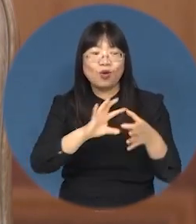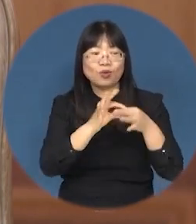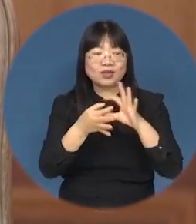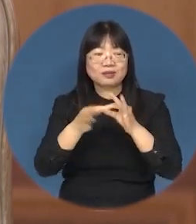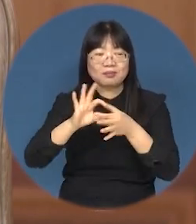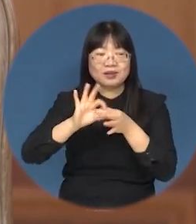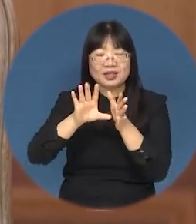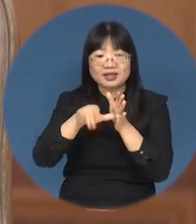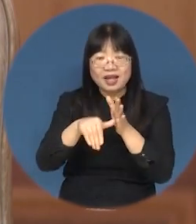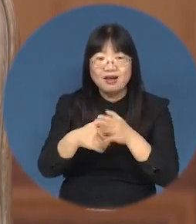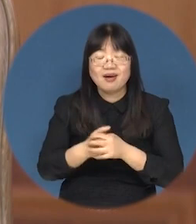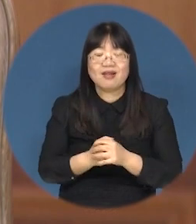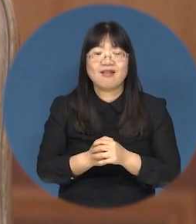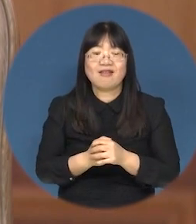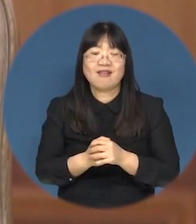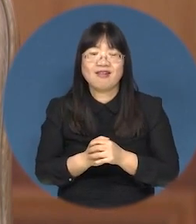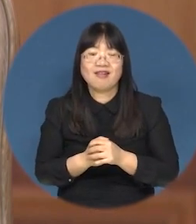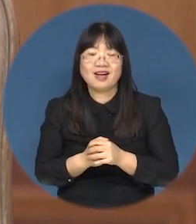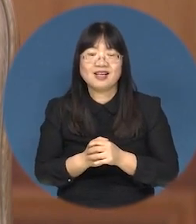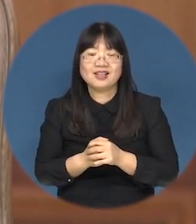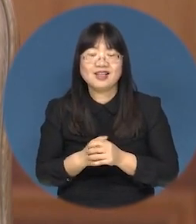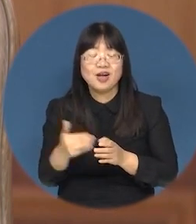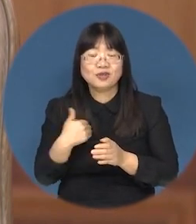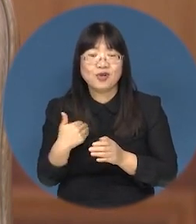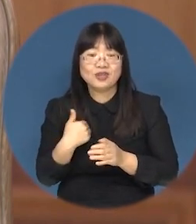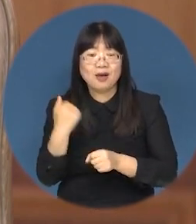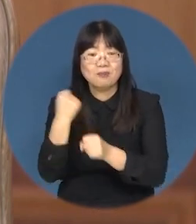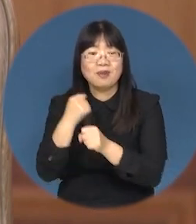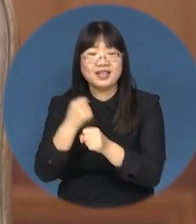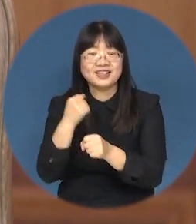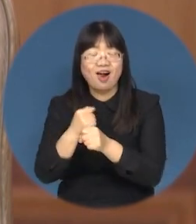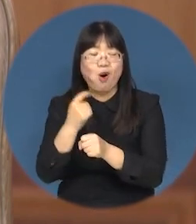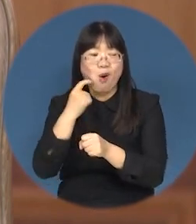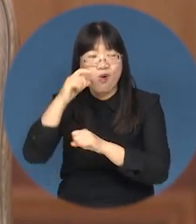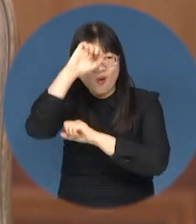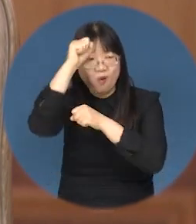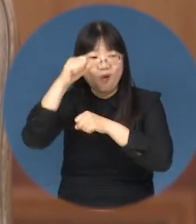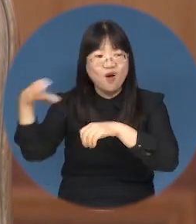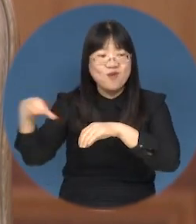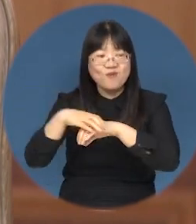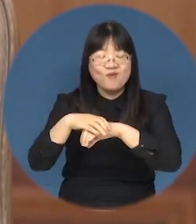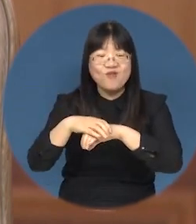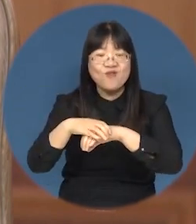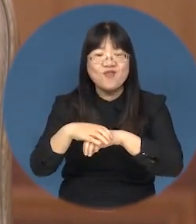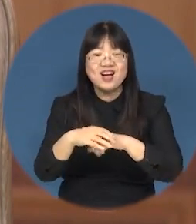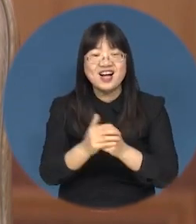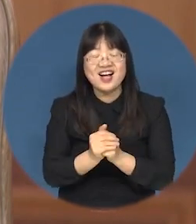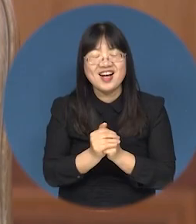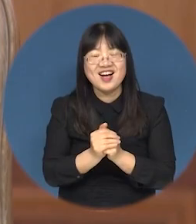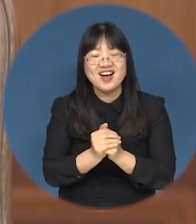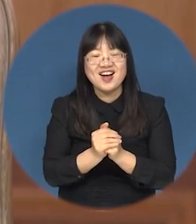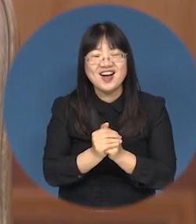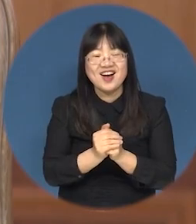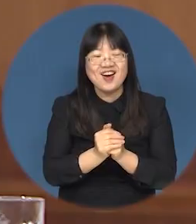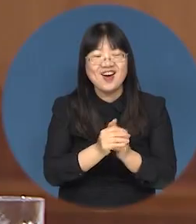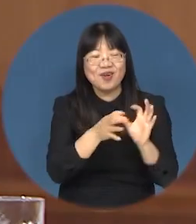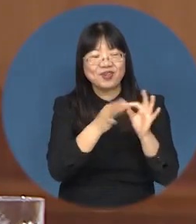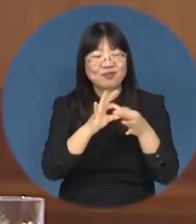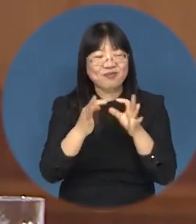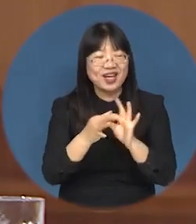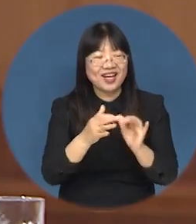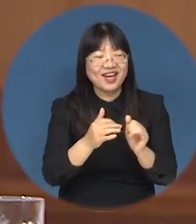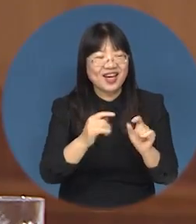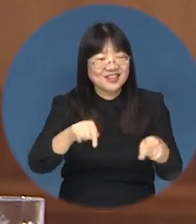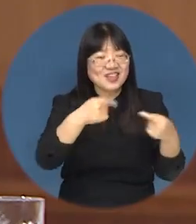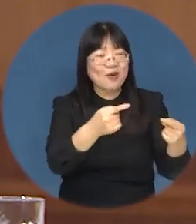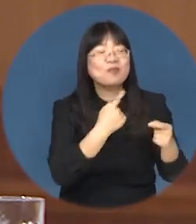때 그분이 그 저희가 제작해줬던 의족을 가지고 착용하고 거길 나갔던 거예요.